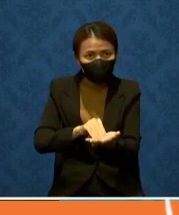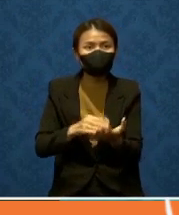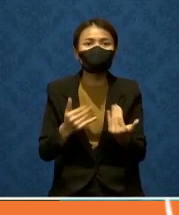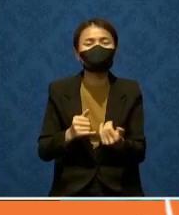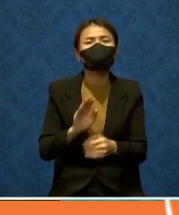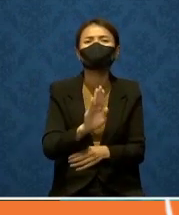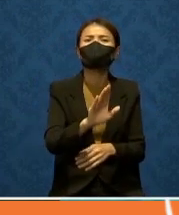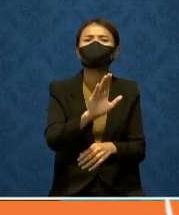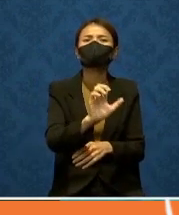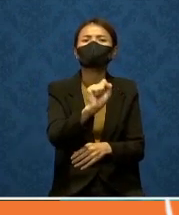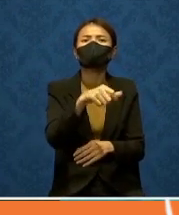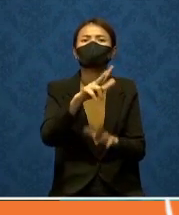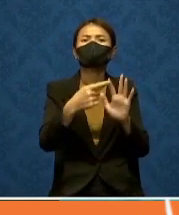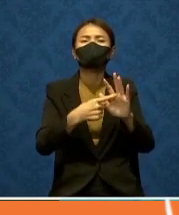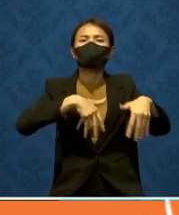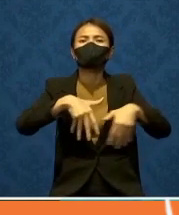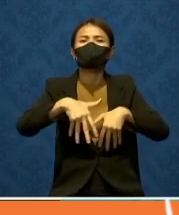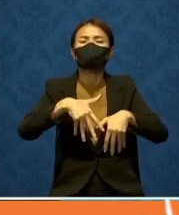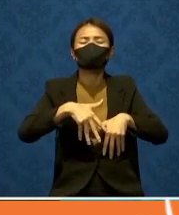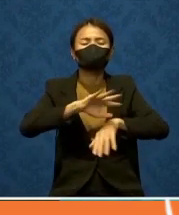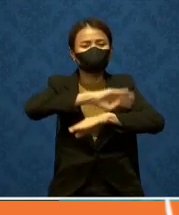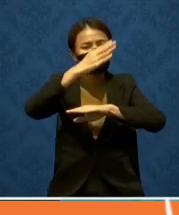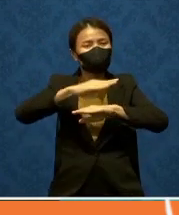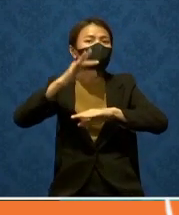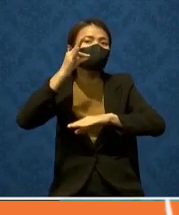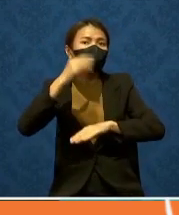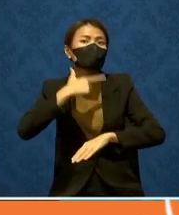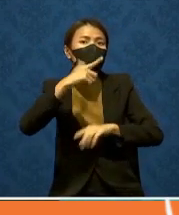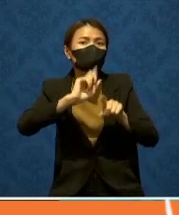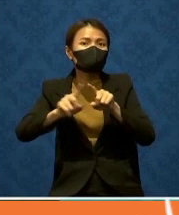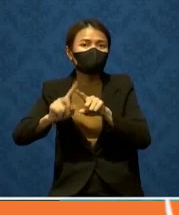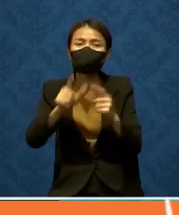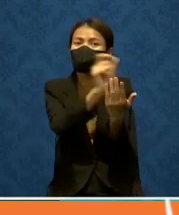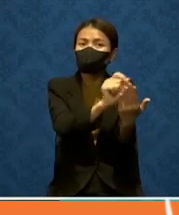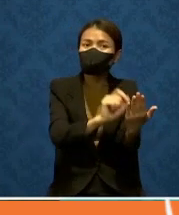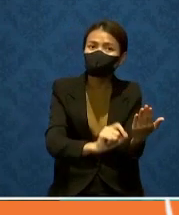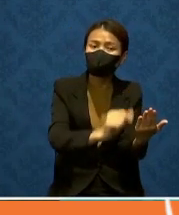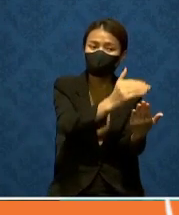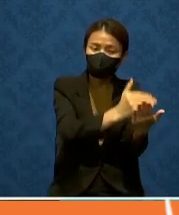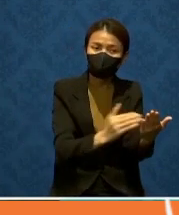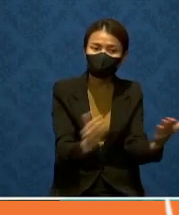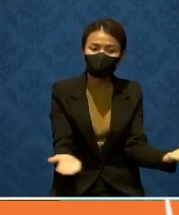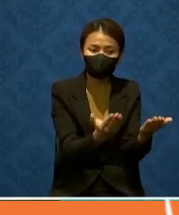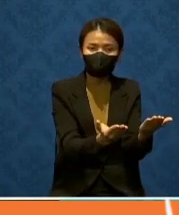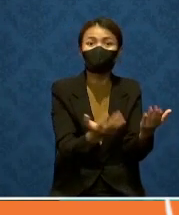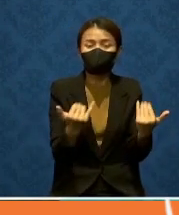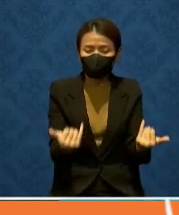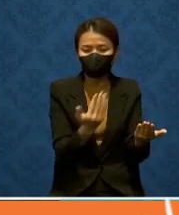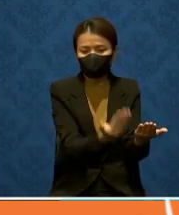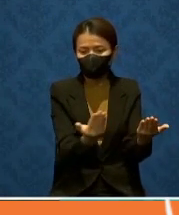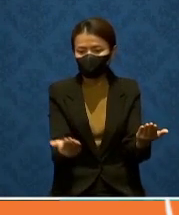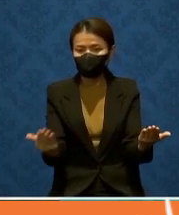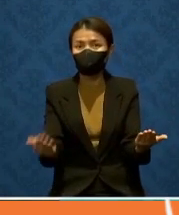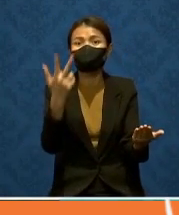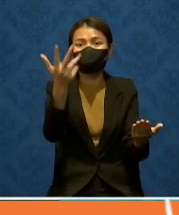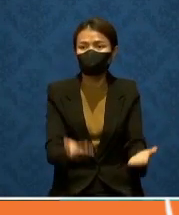พื้นเมือง3ฉบับตอนนี้นะครับที่ท่านประธานส่งให้ท่านนายกนะครับลงนามเพ